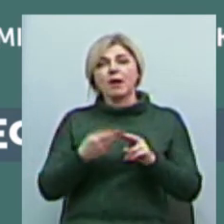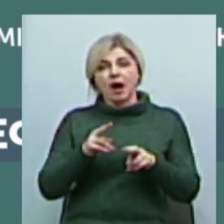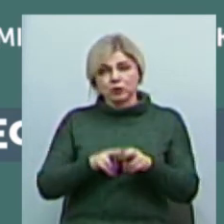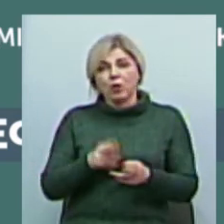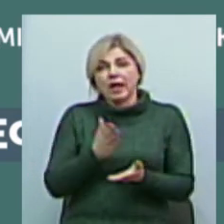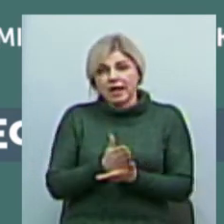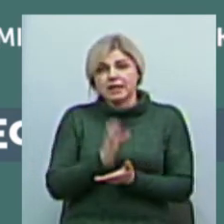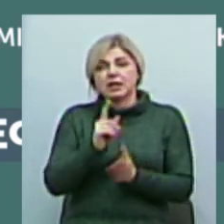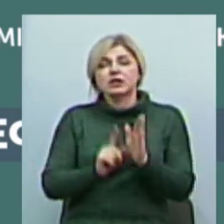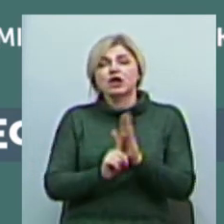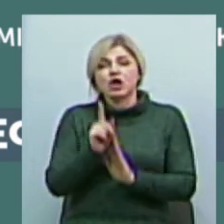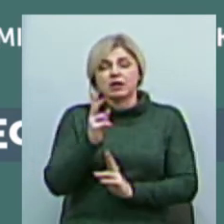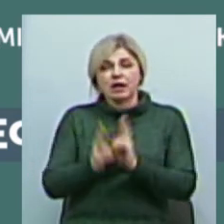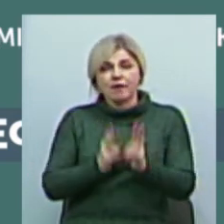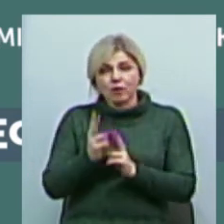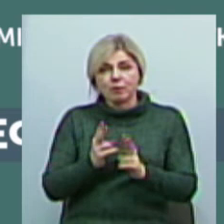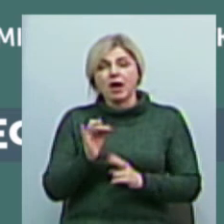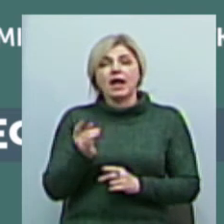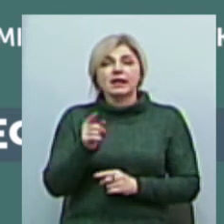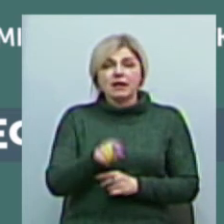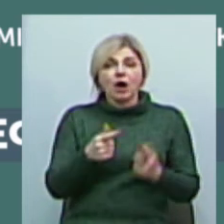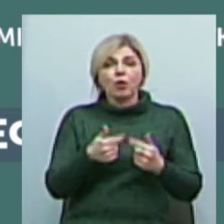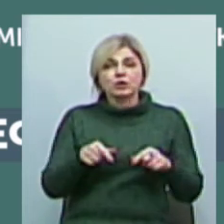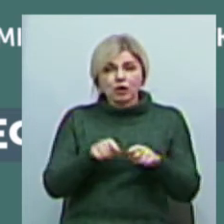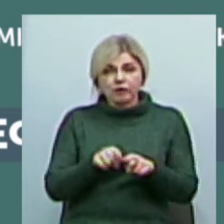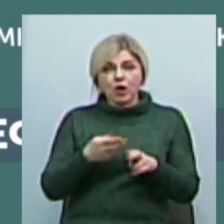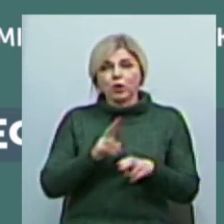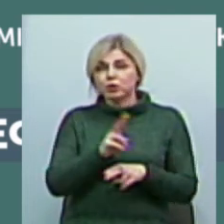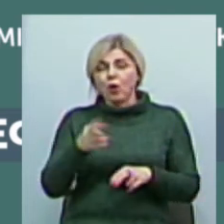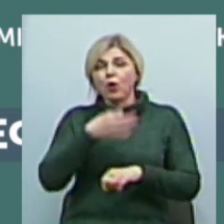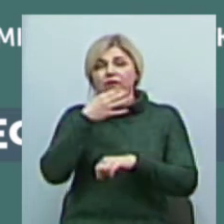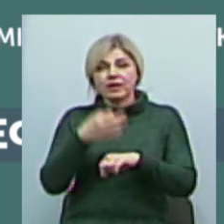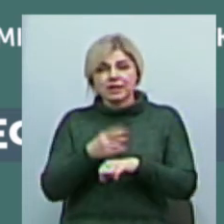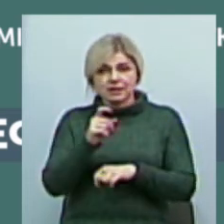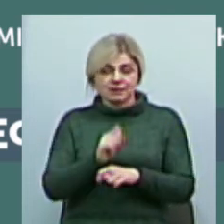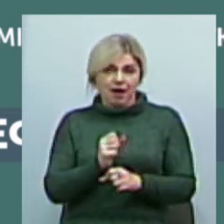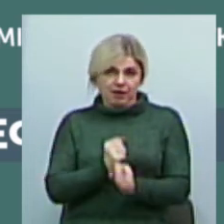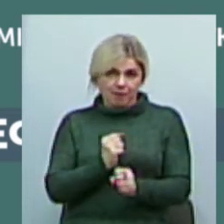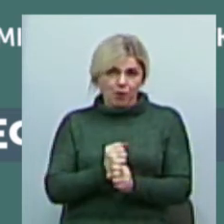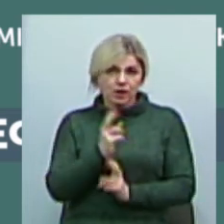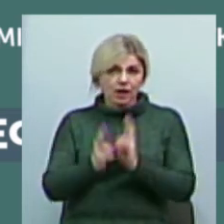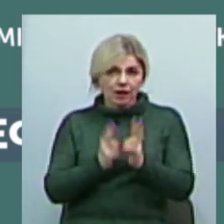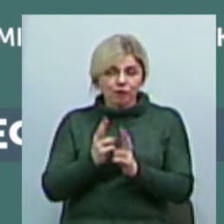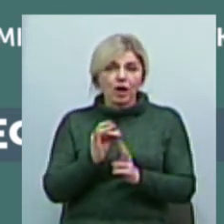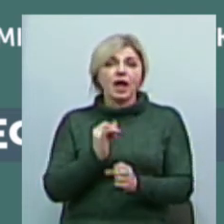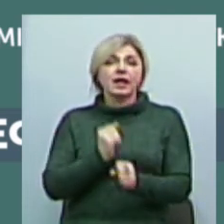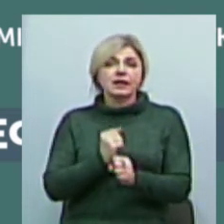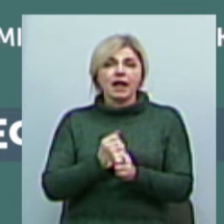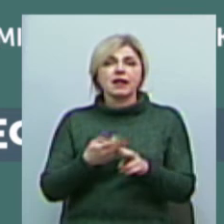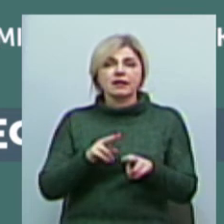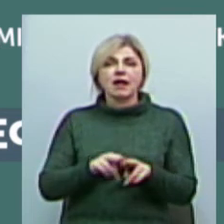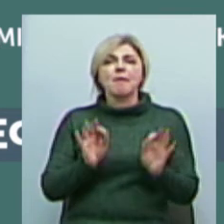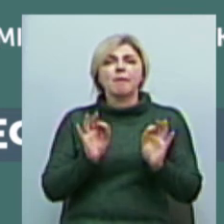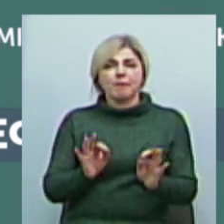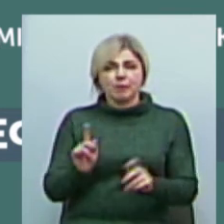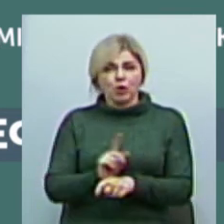до тих установ, тих організацій, які відповідальні за впровадження реформ, і тим самим робити цей процес збалансованим. Да? Тому